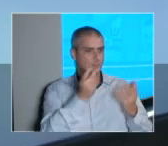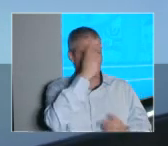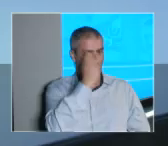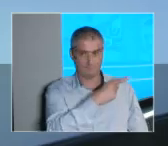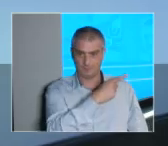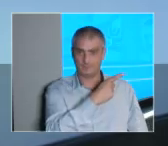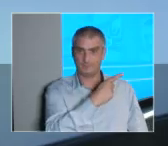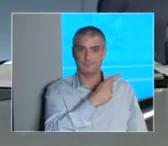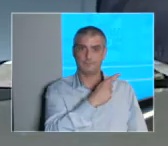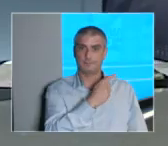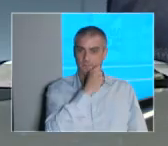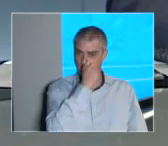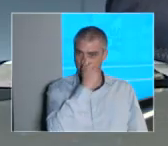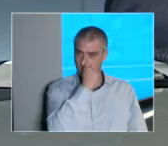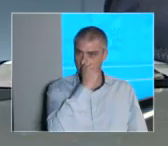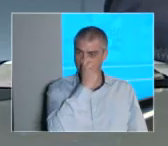לך, אז אני...